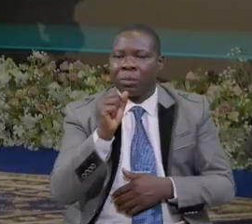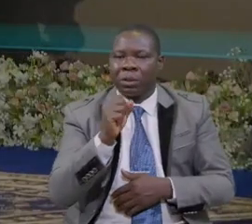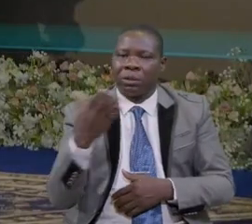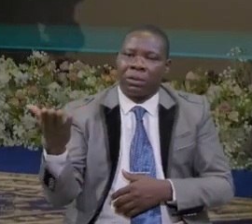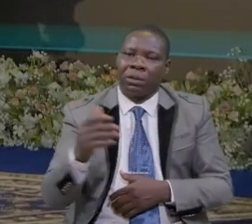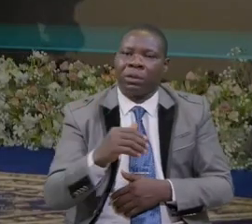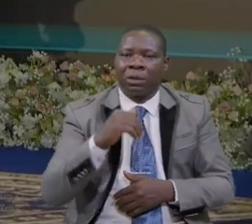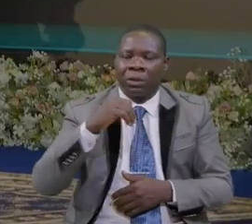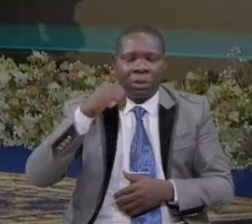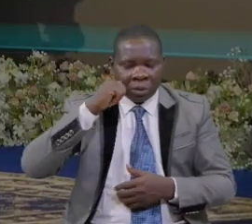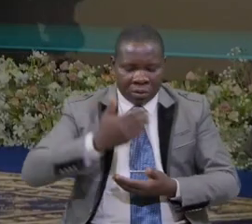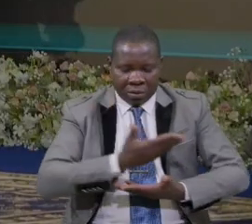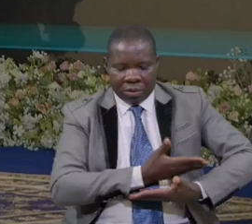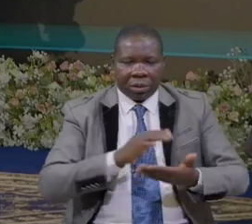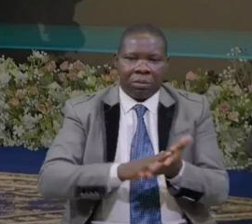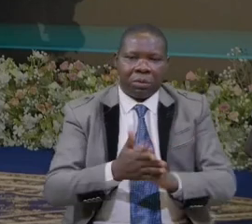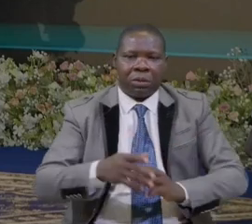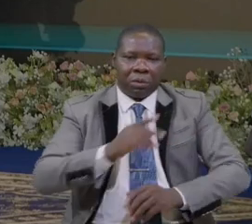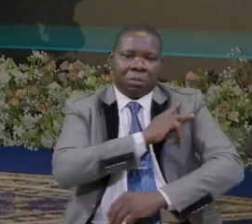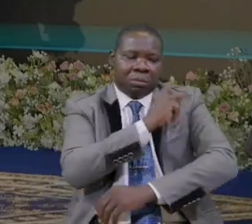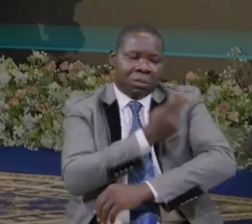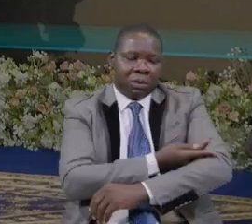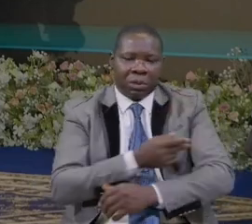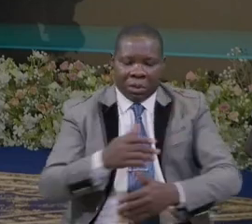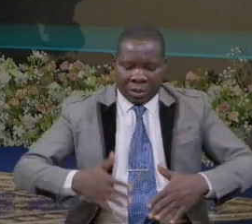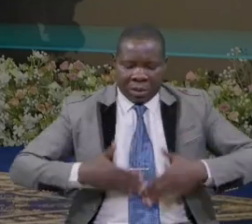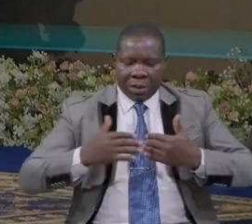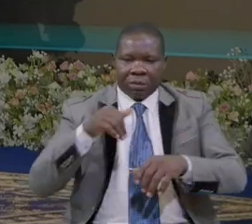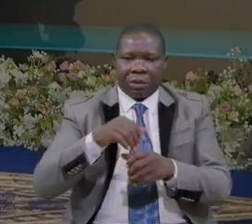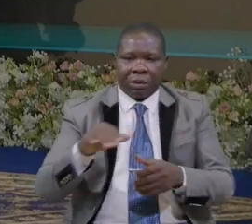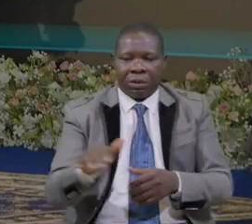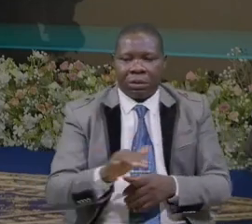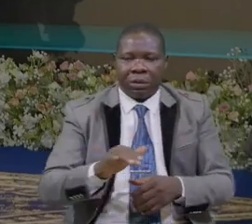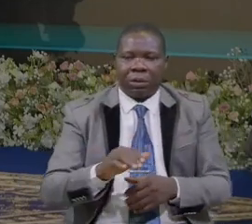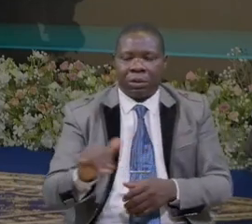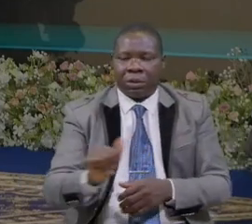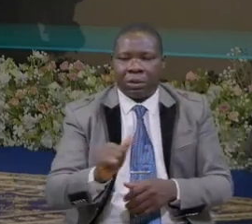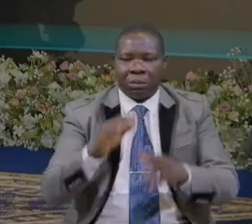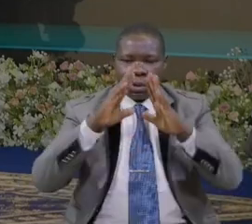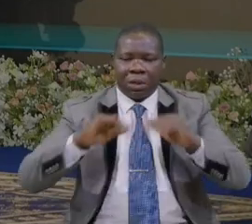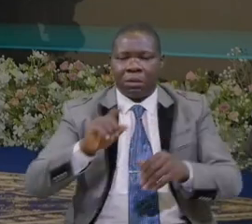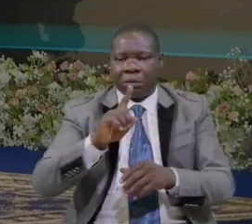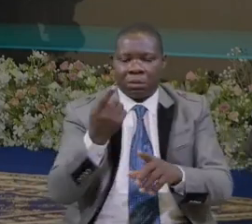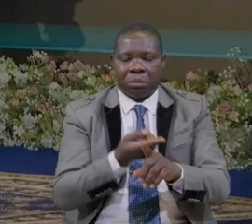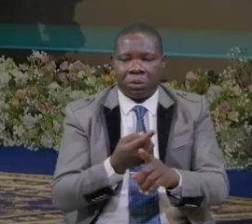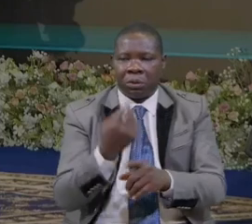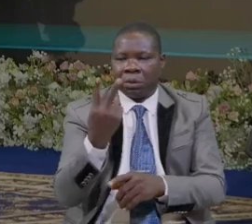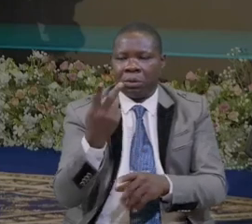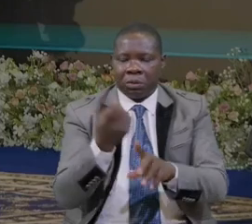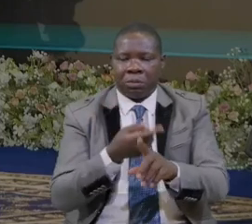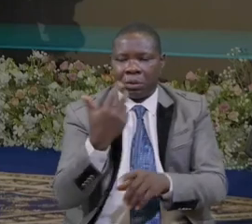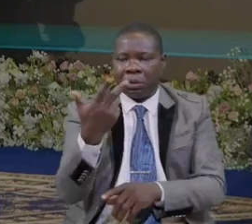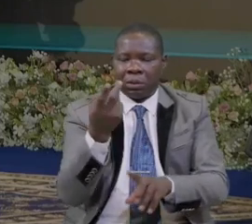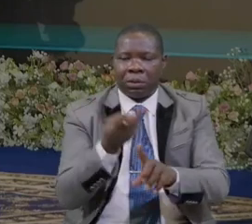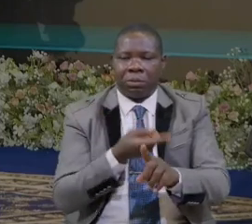Les filles tombent enceintes et vivent dans la même maison. 4 mois, 2 mois, 3 mois,